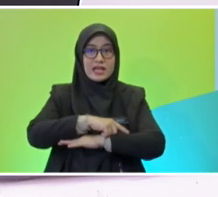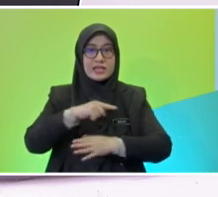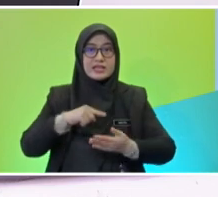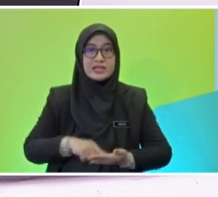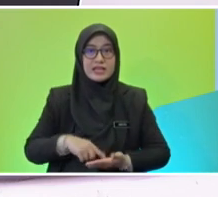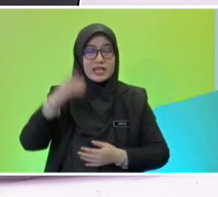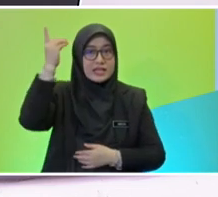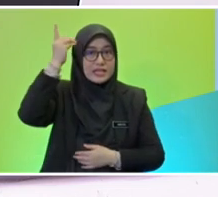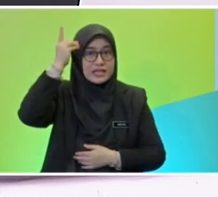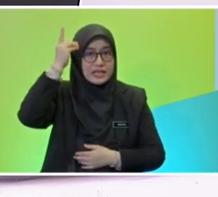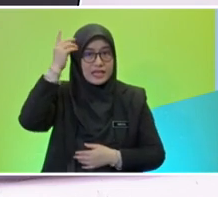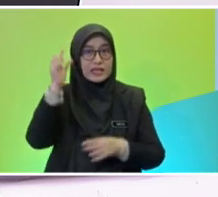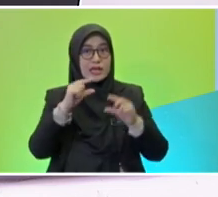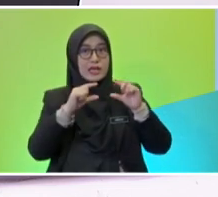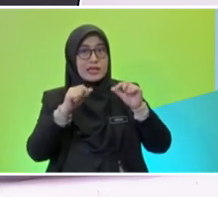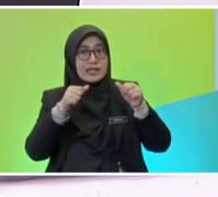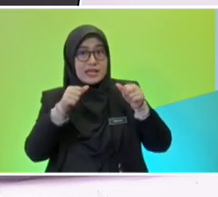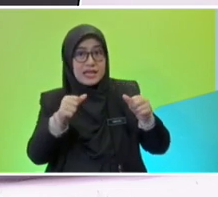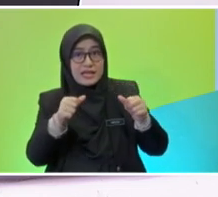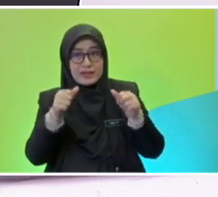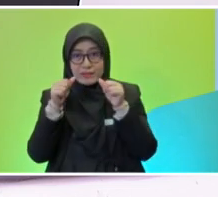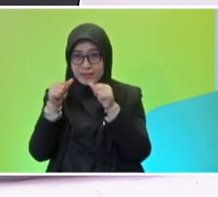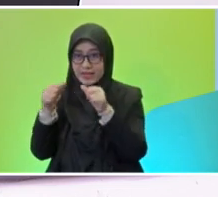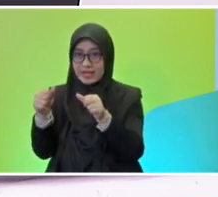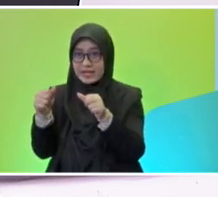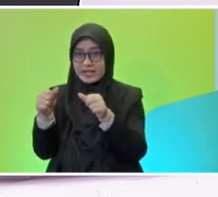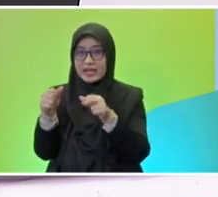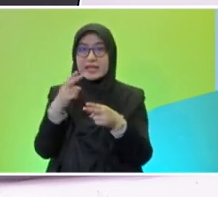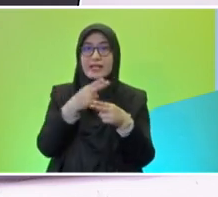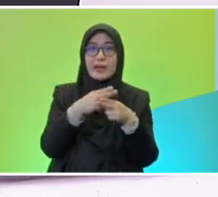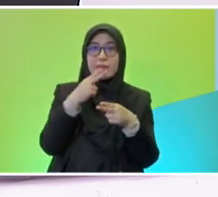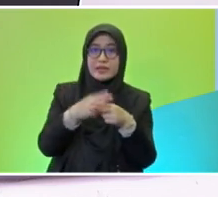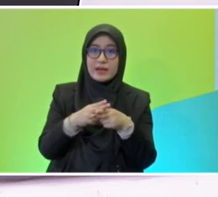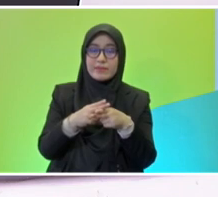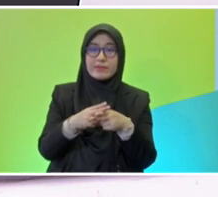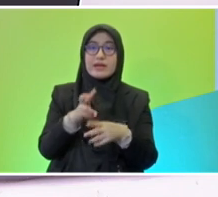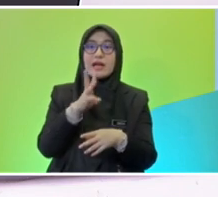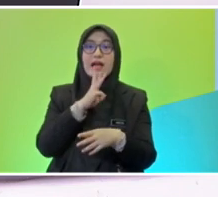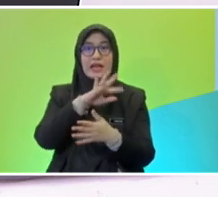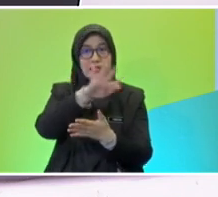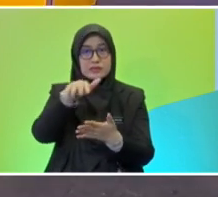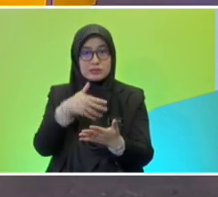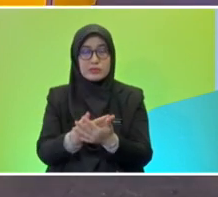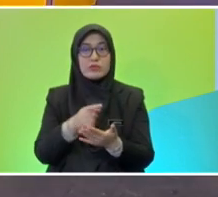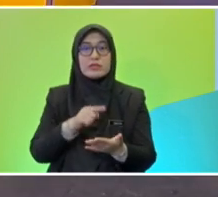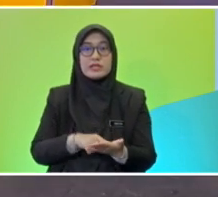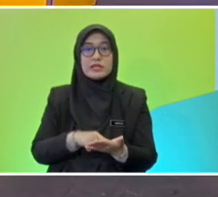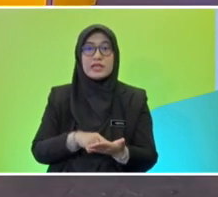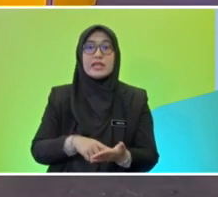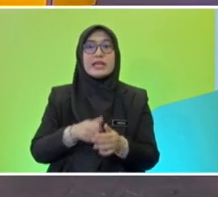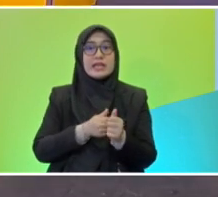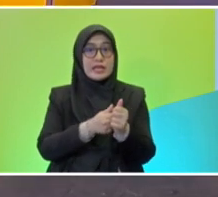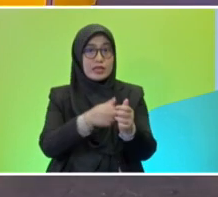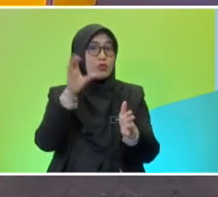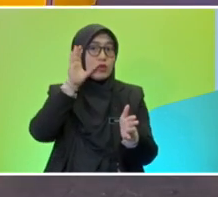label karena nama-nama nih nama-nama air nih oke gambar